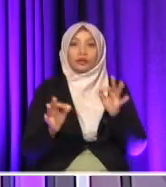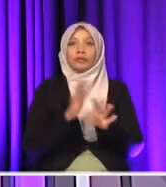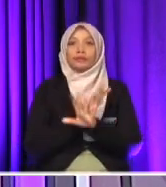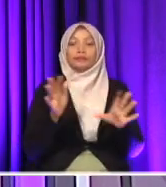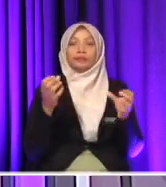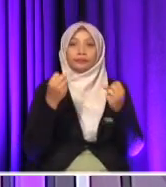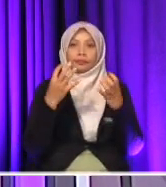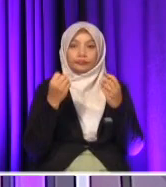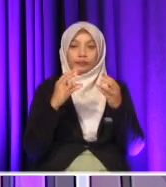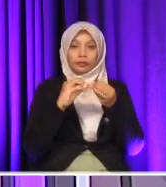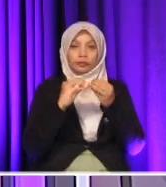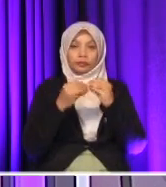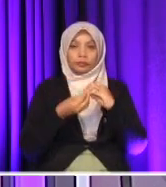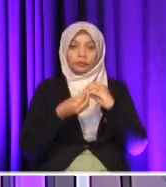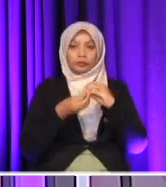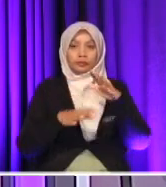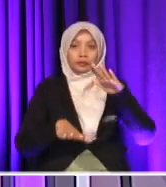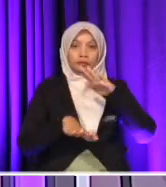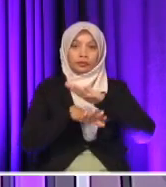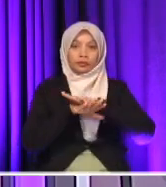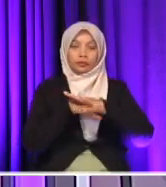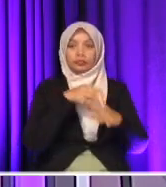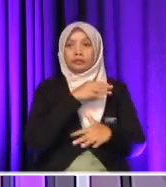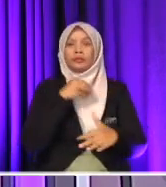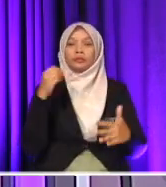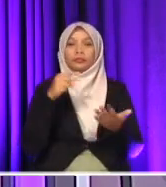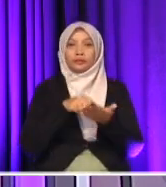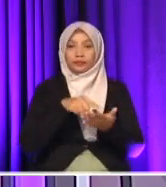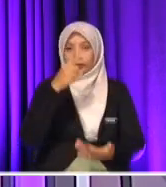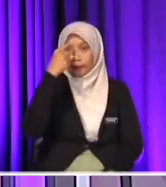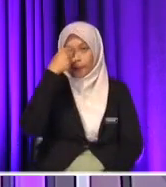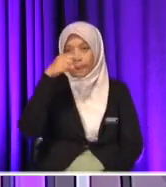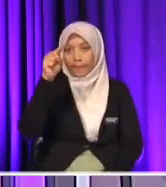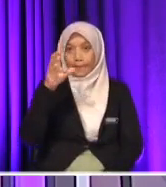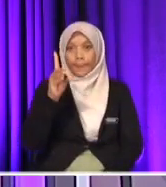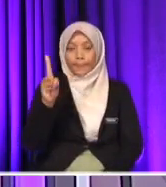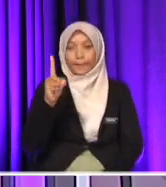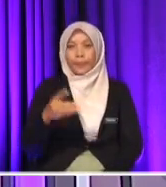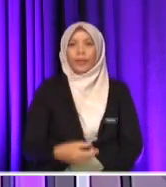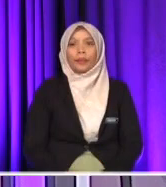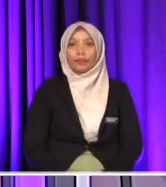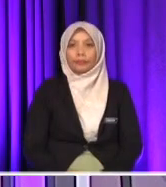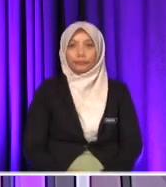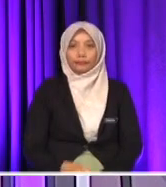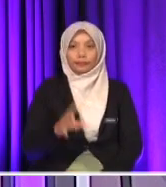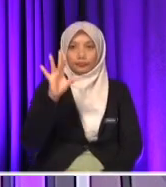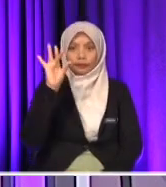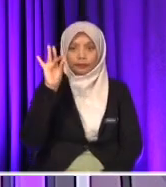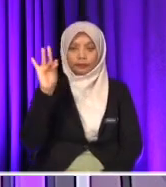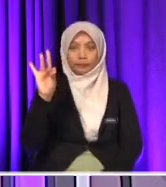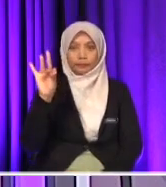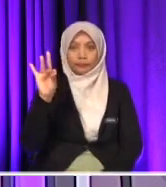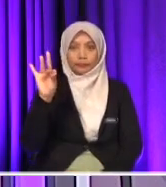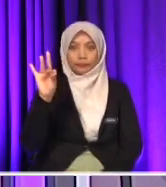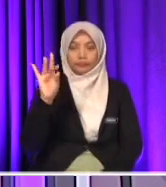sini dia jadi negatif, so ada di bawah. Kita baca di bawah. Okey, dan ini untuk D di sini. Okey, D di sini adalah 8. Sudut